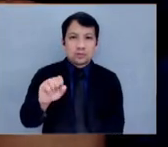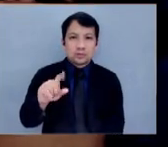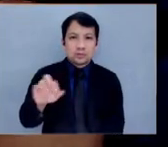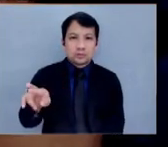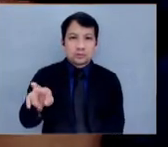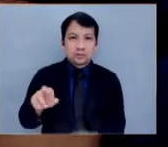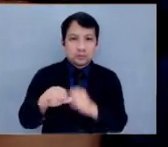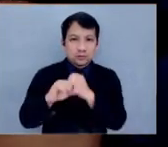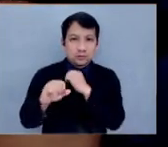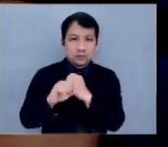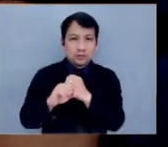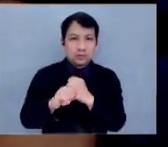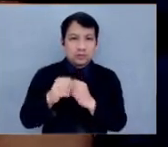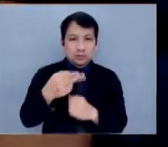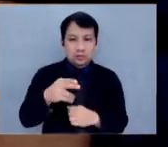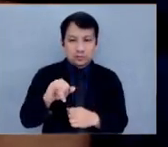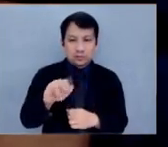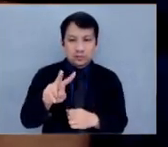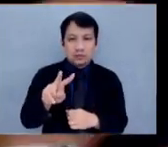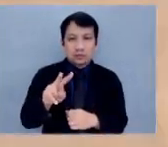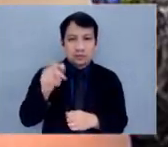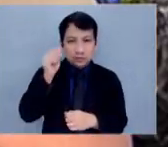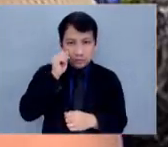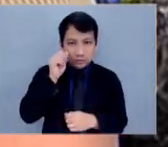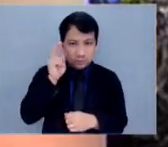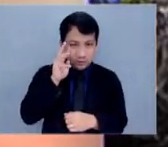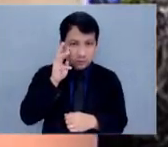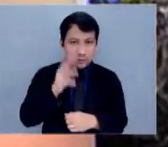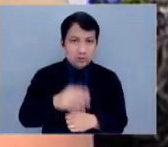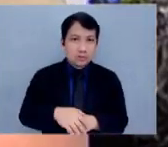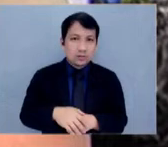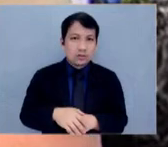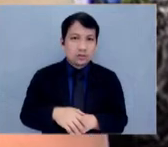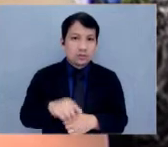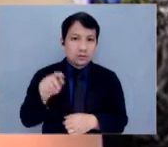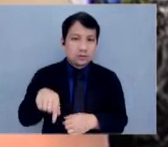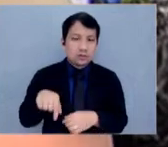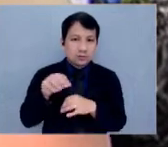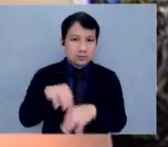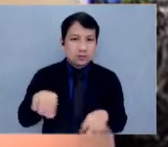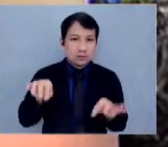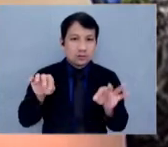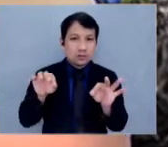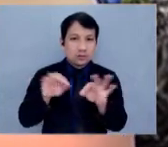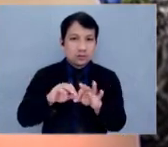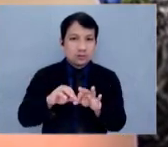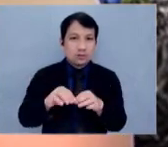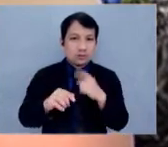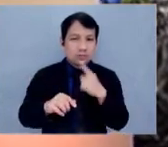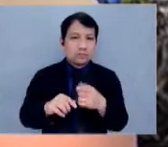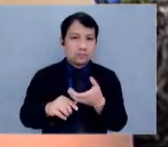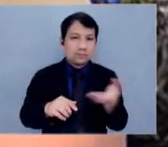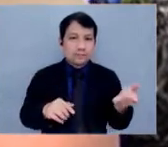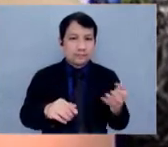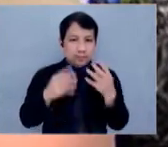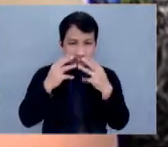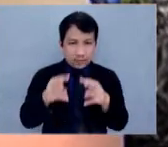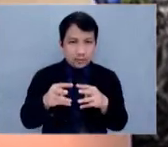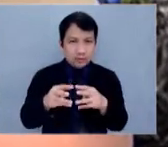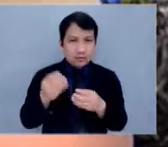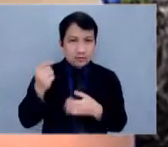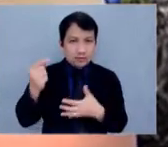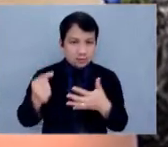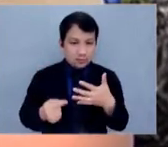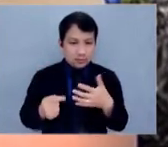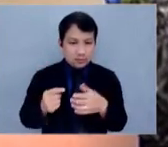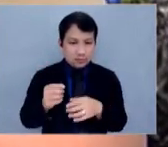ng HIV/AIDS awareness. This is such a important musical for everyone to watch kasi ang daming tao sa Pilipinas